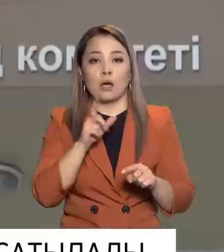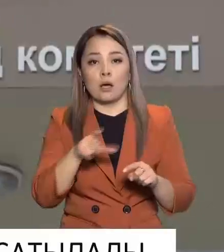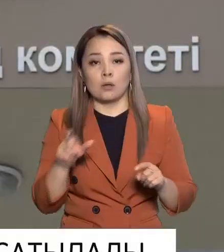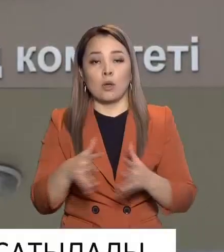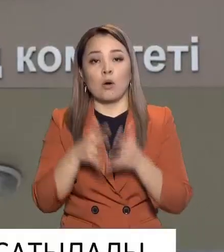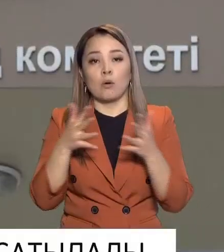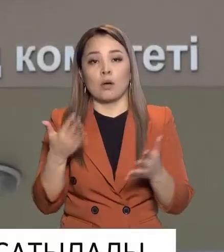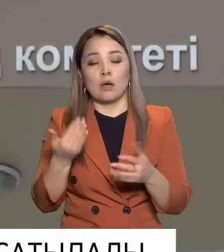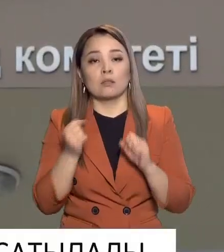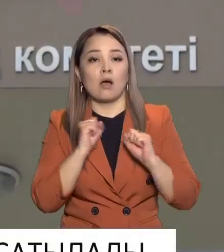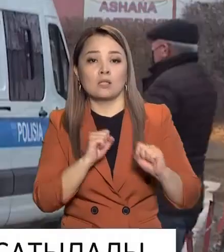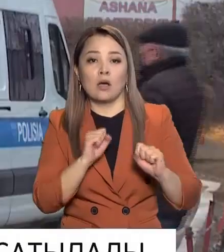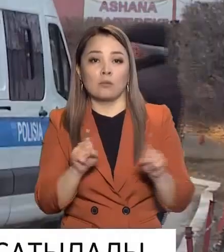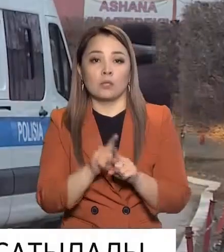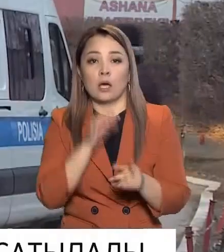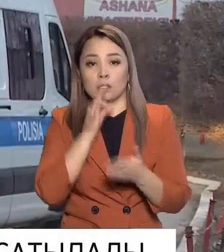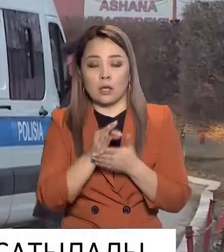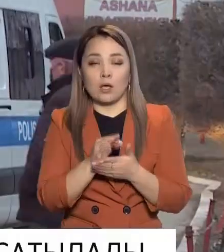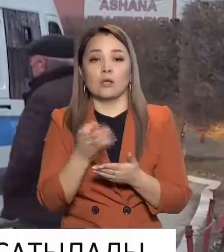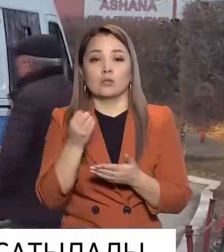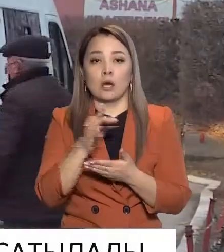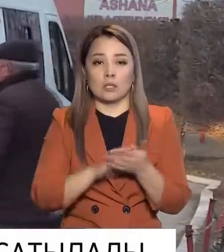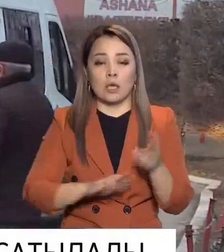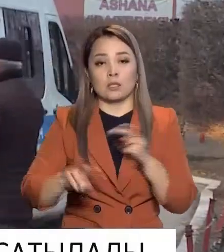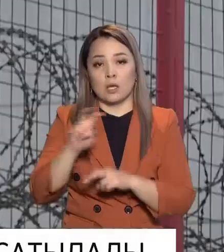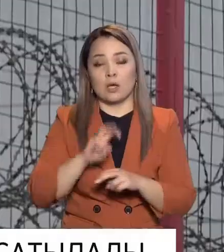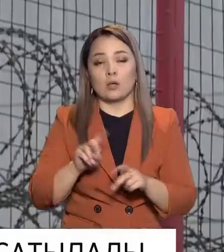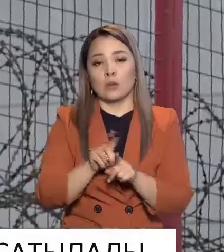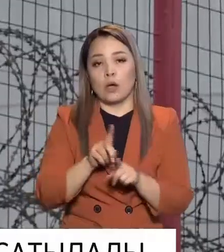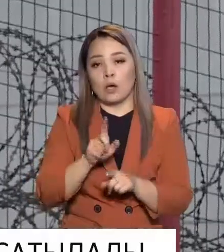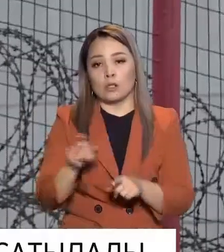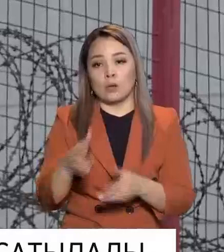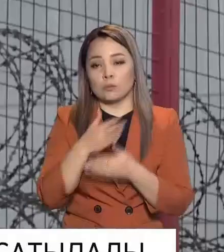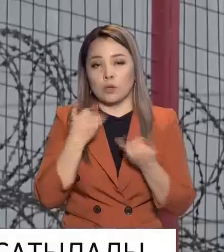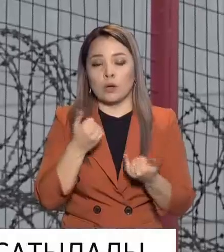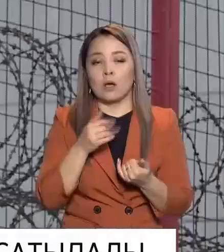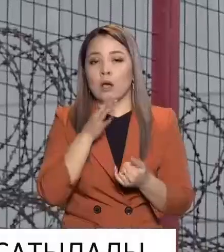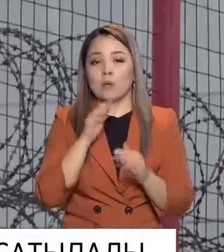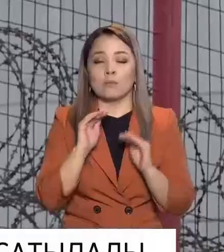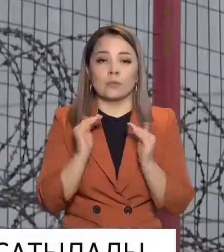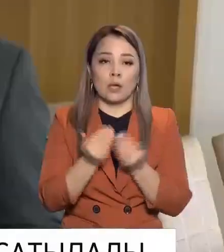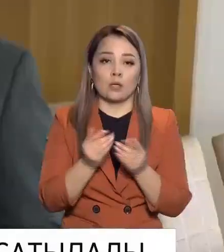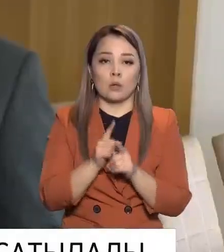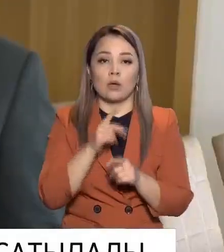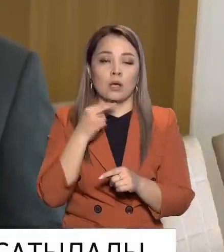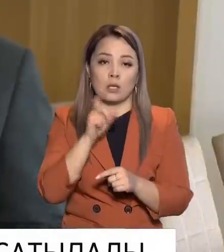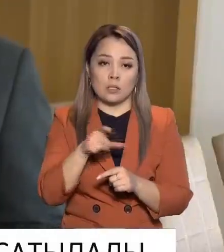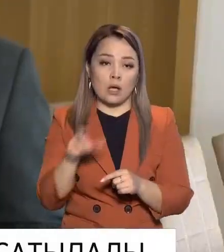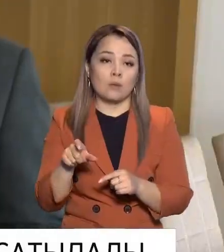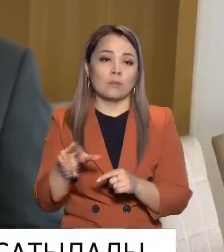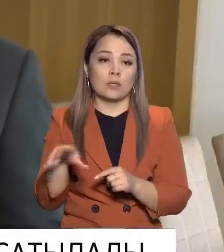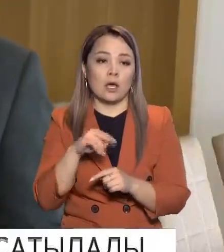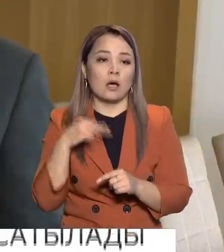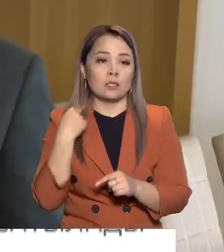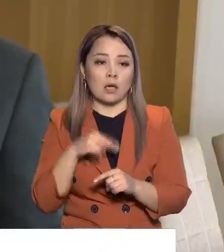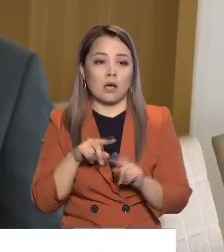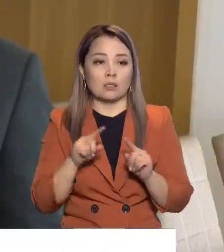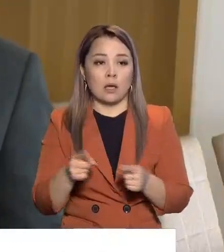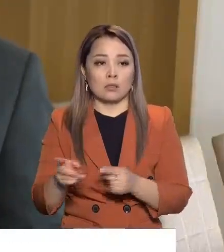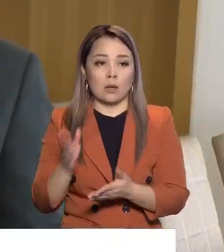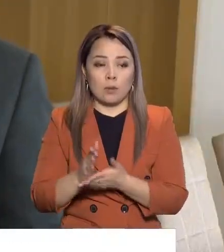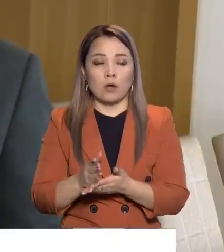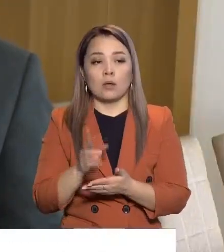отырғандардың көбінде адвокат жалдамақ түгілі артынан іздеп келетін адамы жоқ. Көбі коменданттық сағат кезінде қамалған. Кез келген адамды тоқтатып алып,